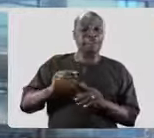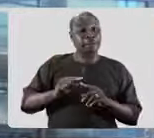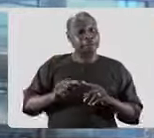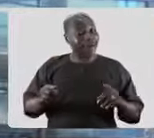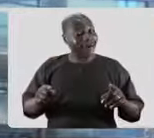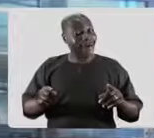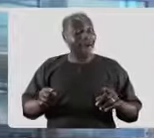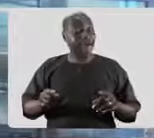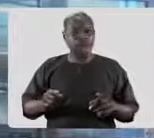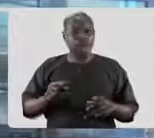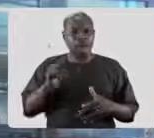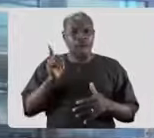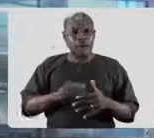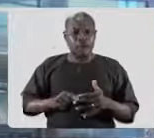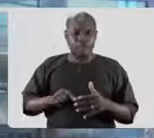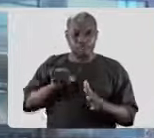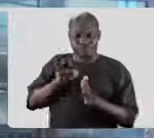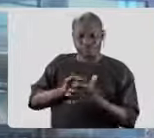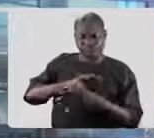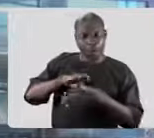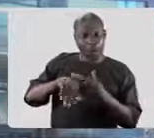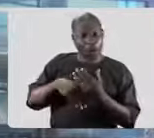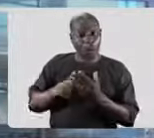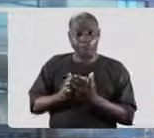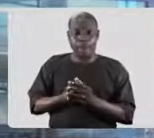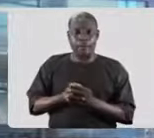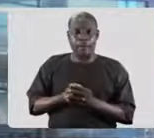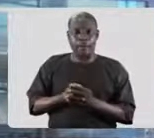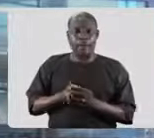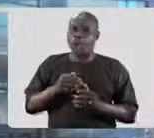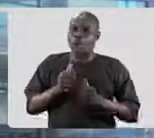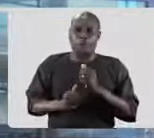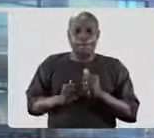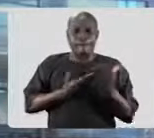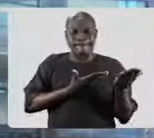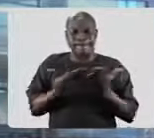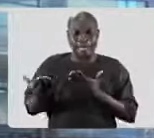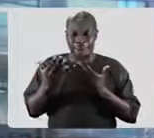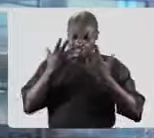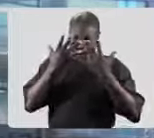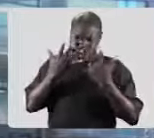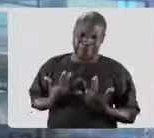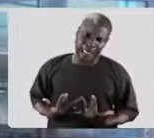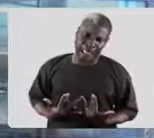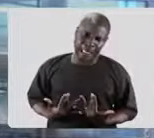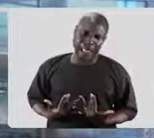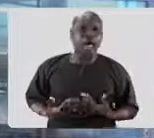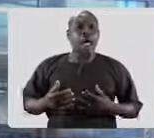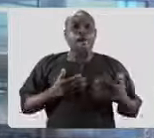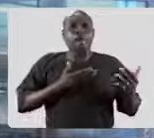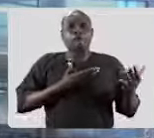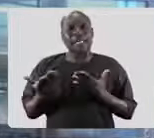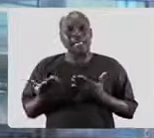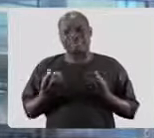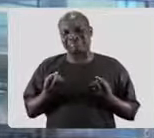na nia ebeka ni nyina echi a ede awrehoa ane abobo